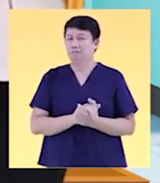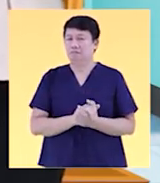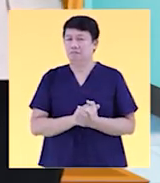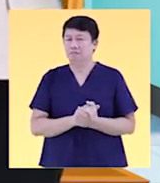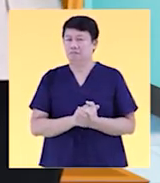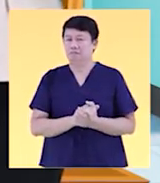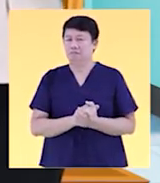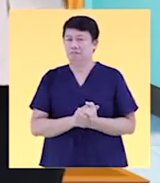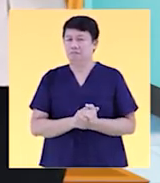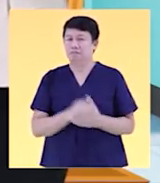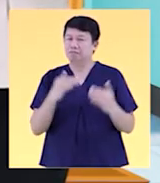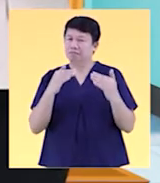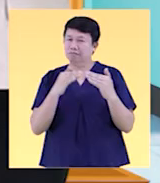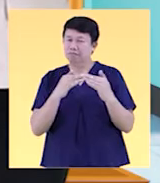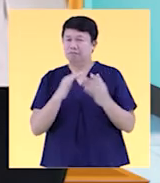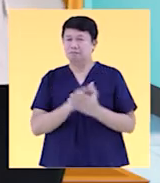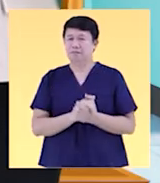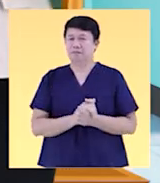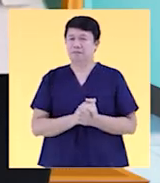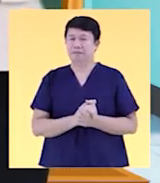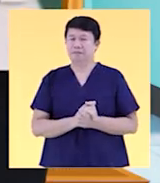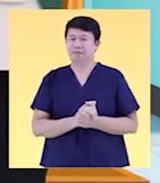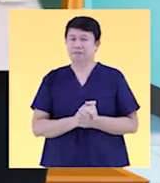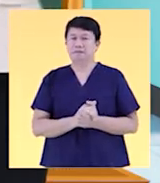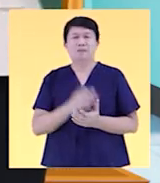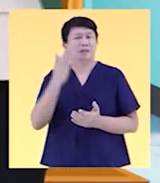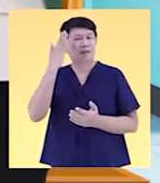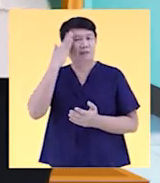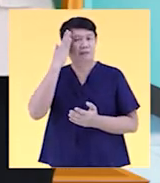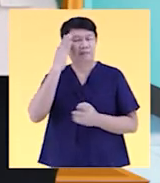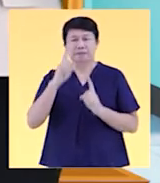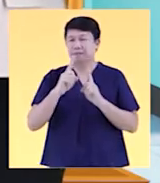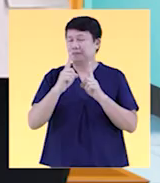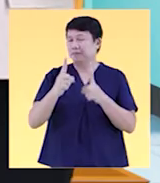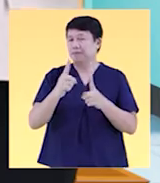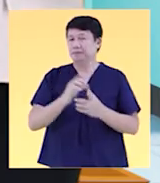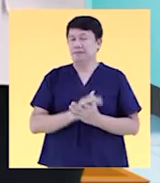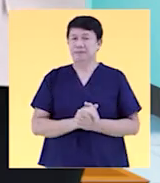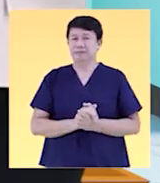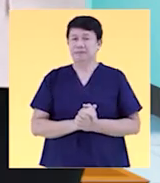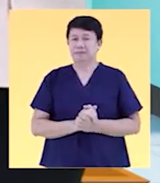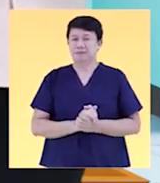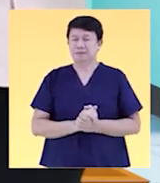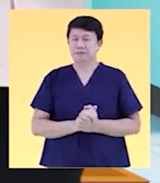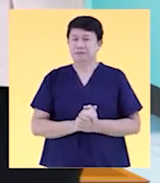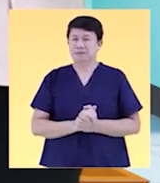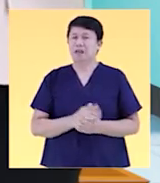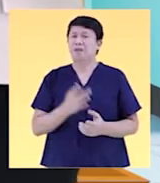plus 5 is equal to, alam nyo ba ang sagot?